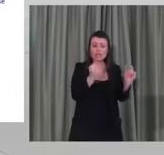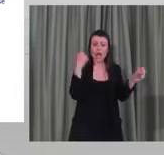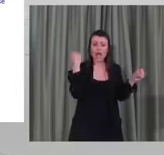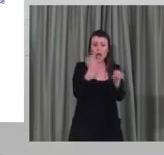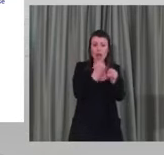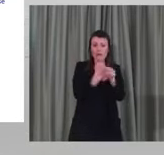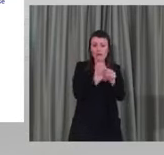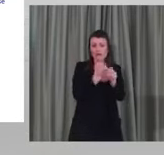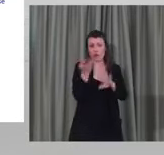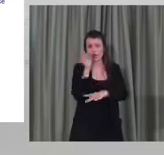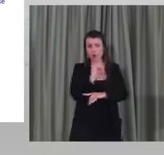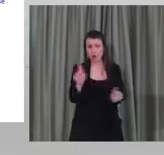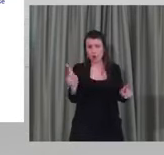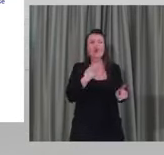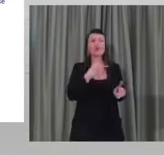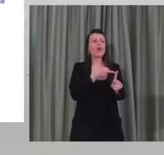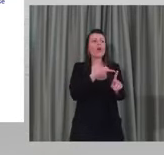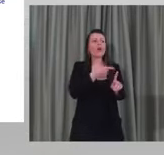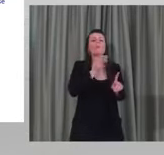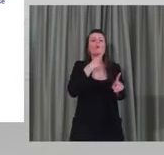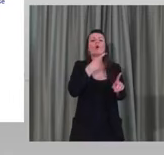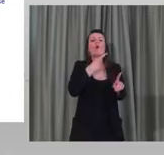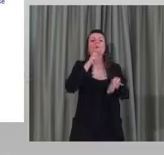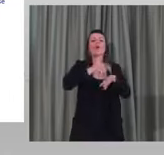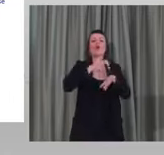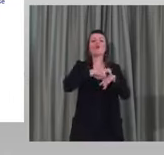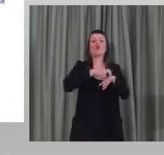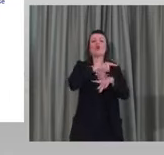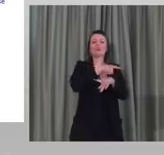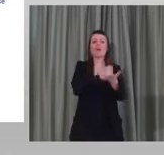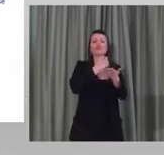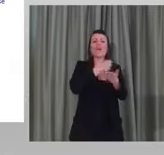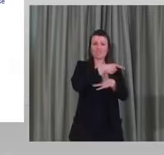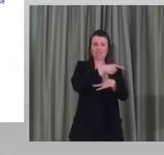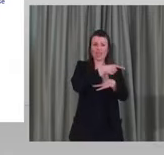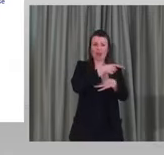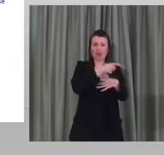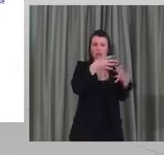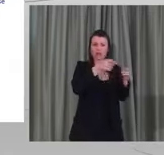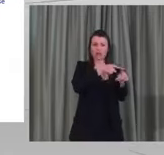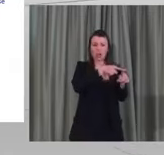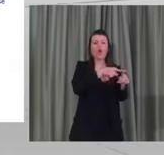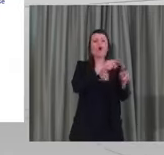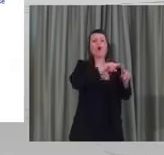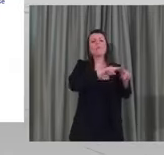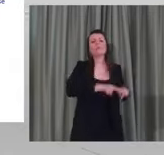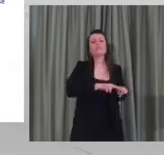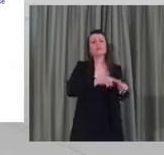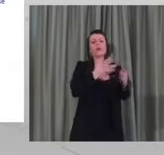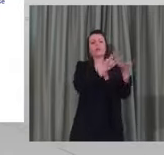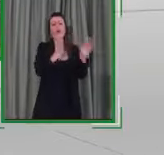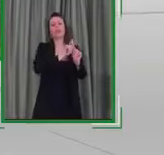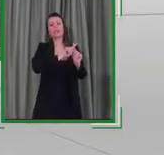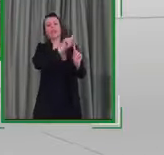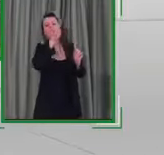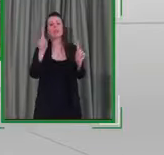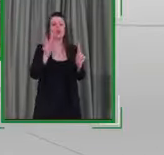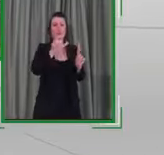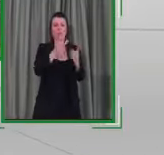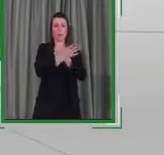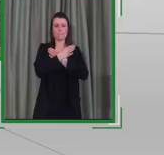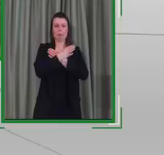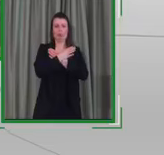certificato da parte del proprio medico di allungamento della quarantena fino al 3 di maggio perché abbiamo visto che i